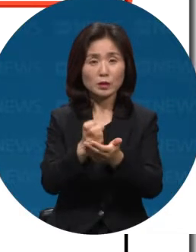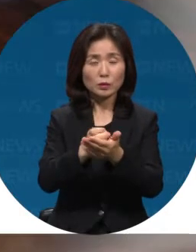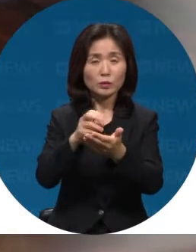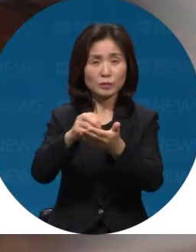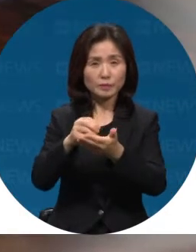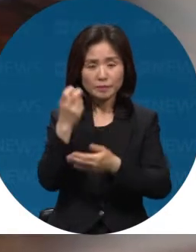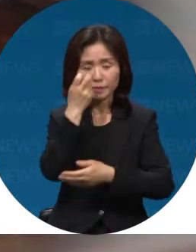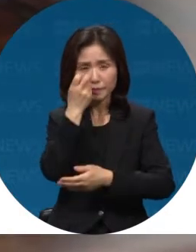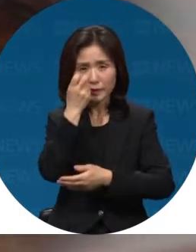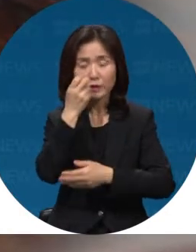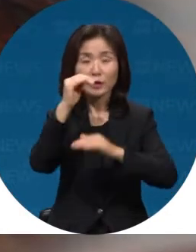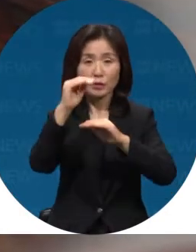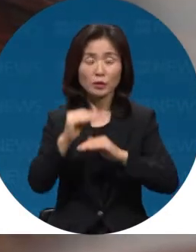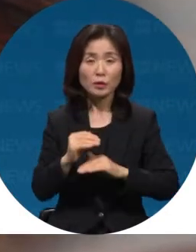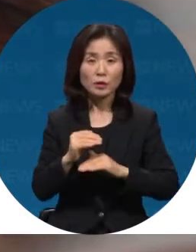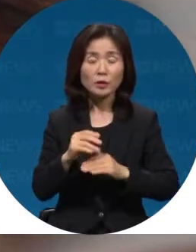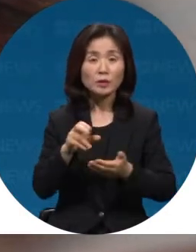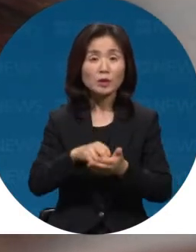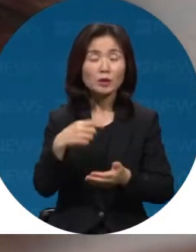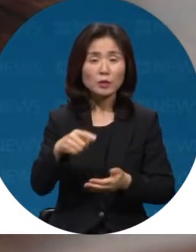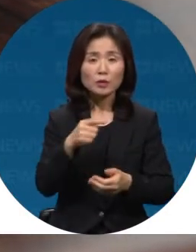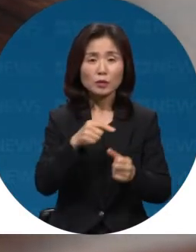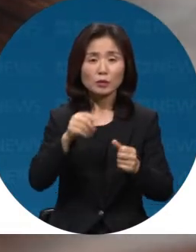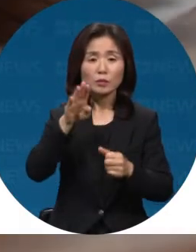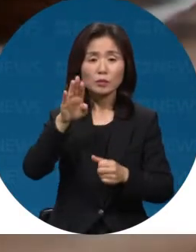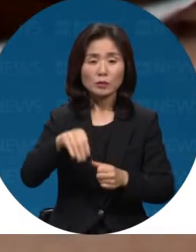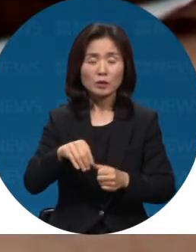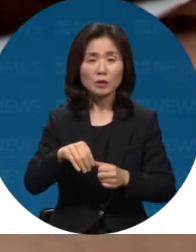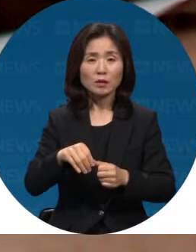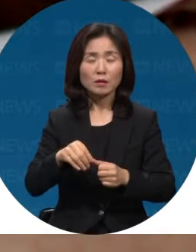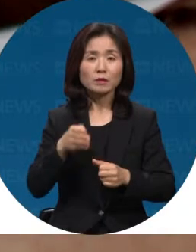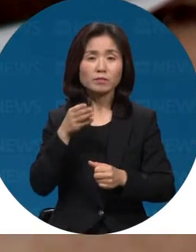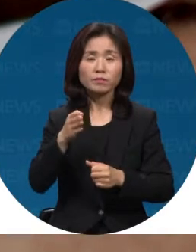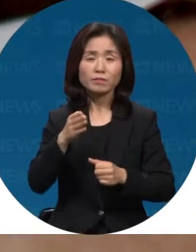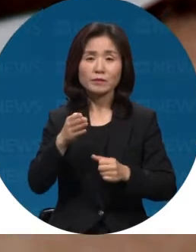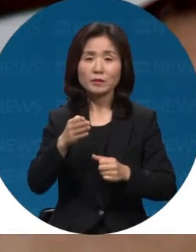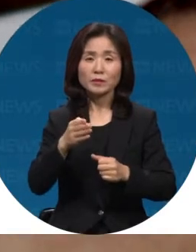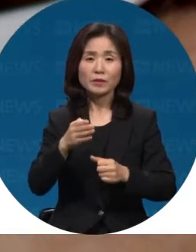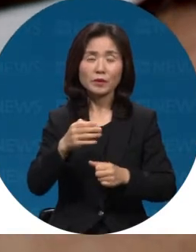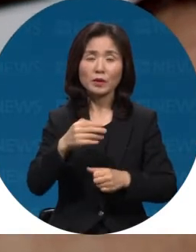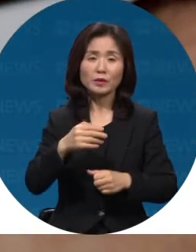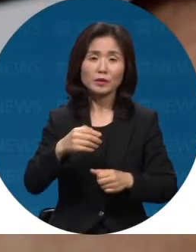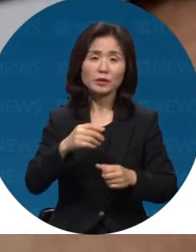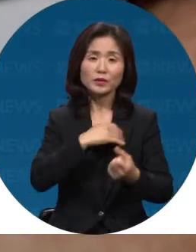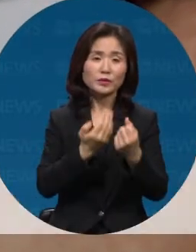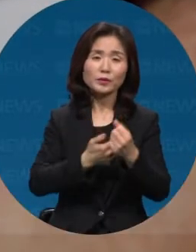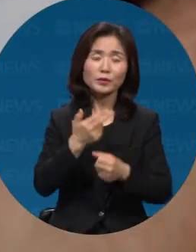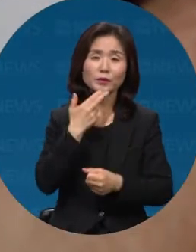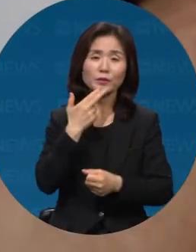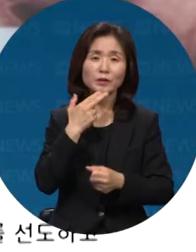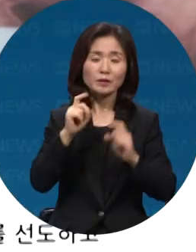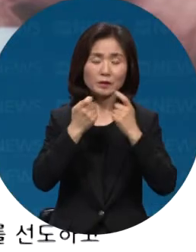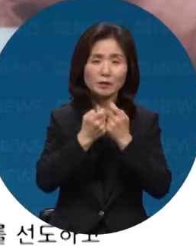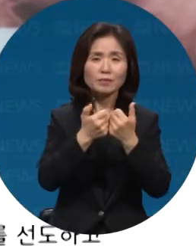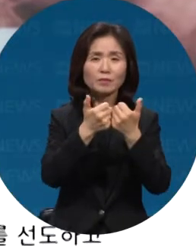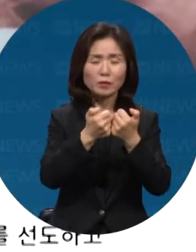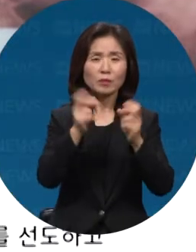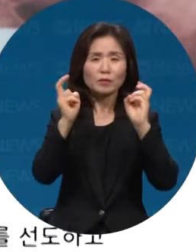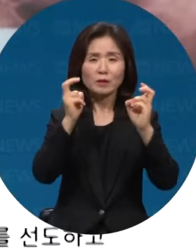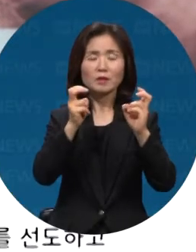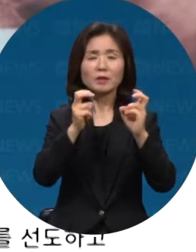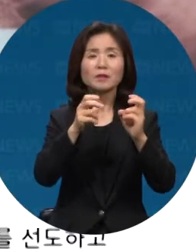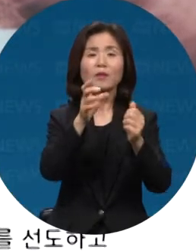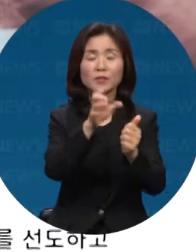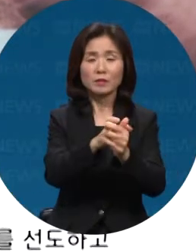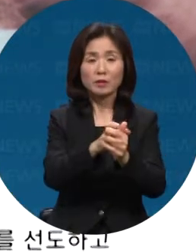있습니다 문제는 교육부가 비전문적인 링 간 컨설팅업체 에게 해당 연구를 맡겼다는 겁니다 이 업체의